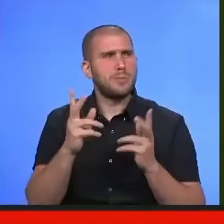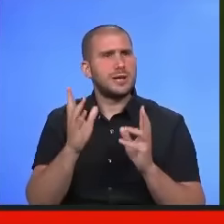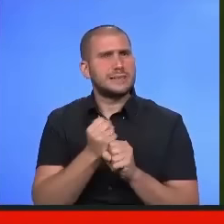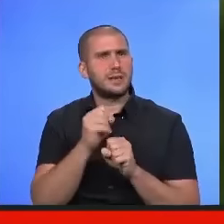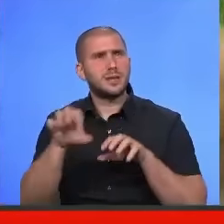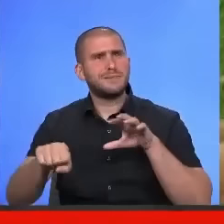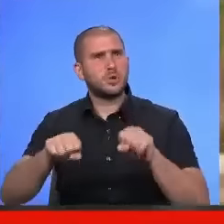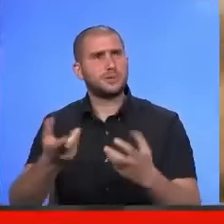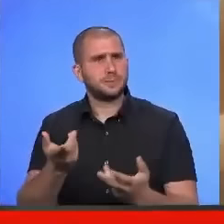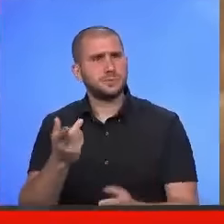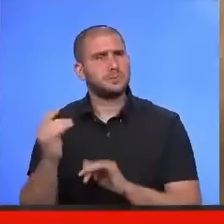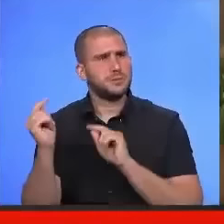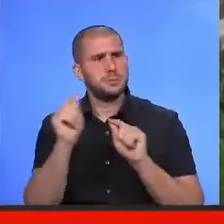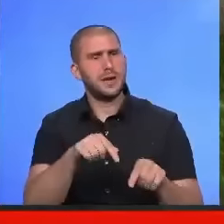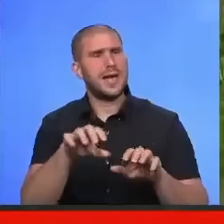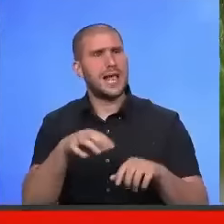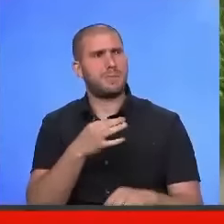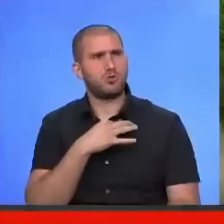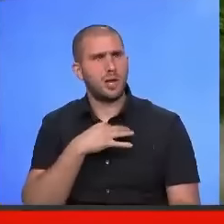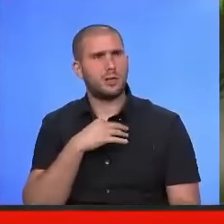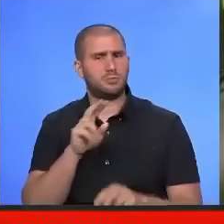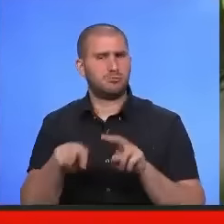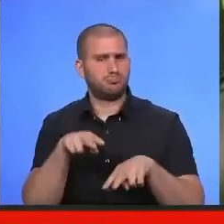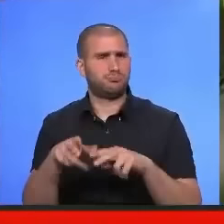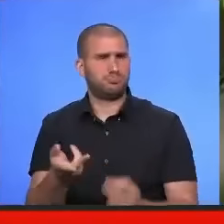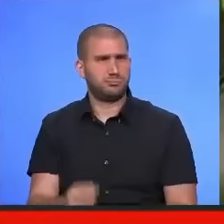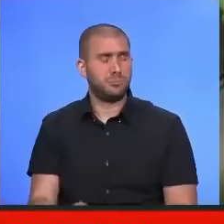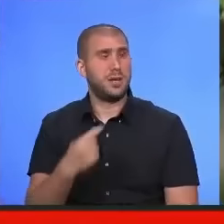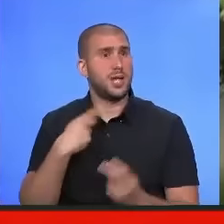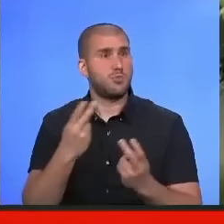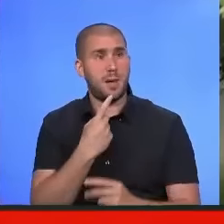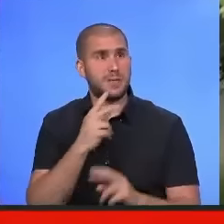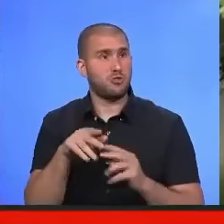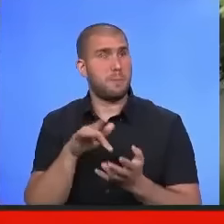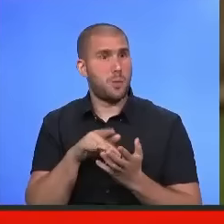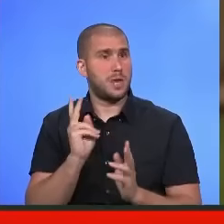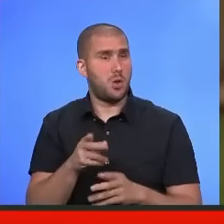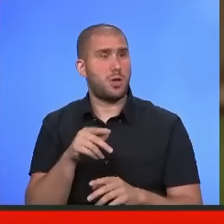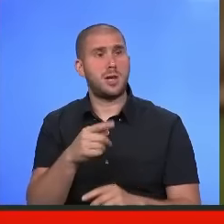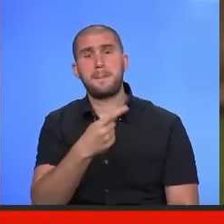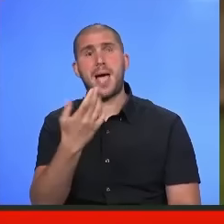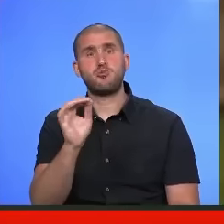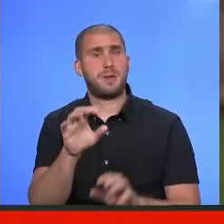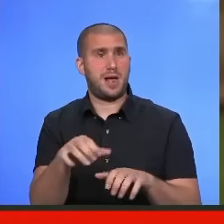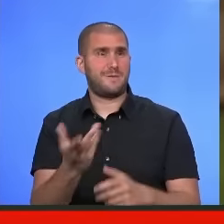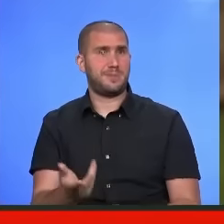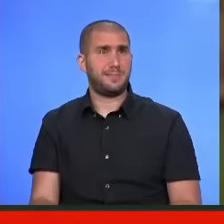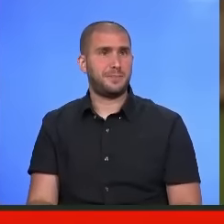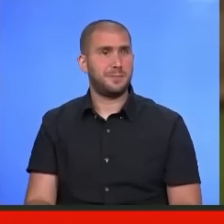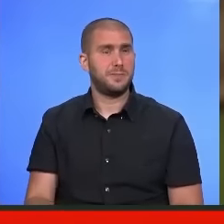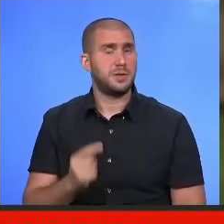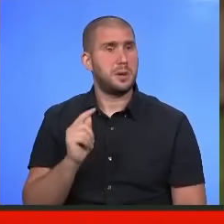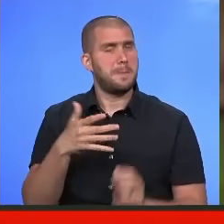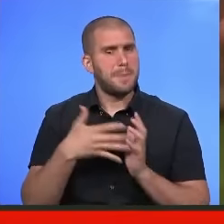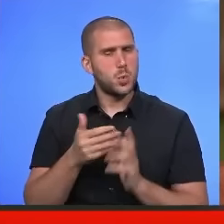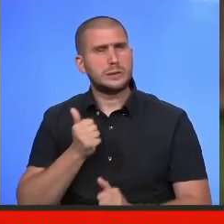לתפוס להביא אותם לפה לכלבייה לפנסיון אז אני כמובן אמרתי להם יש לי מקום שאני יכול להכניס עכשיו לפחות 150 כלבים בדקו